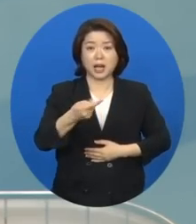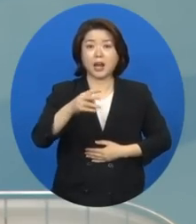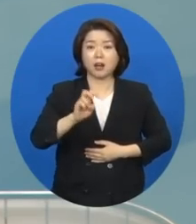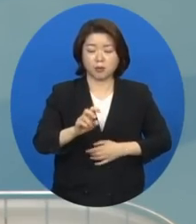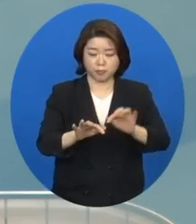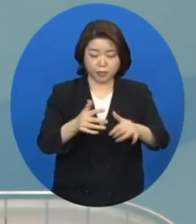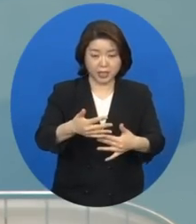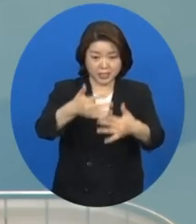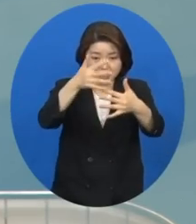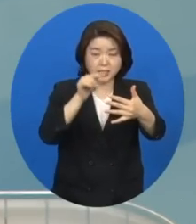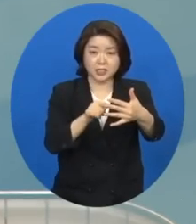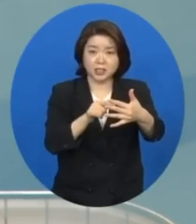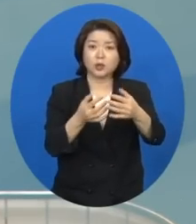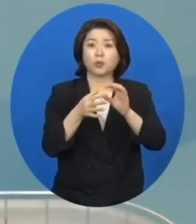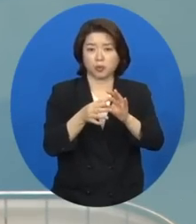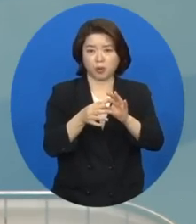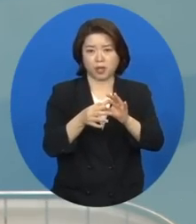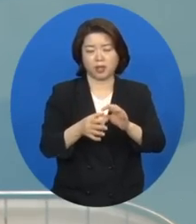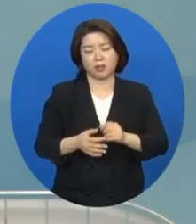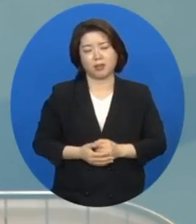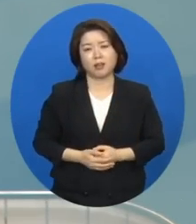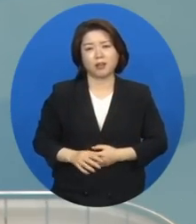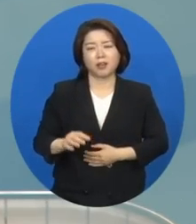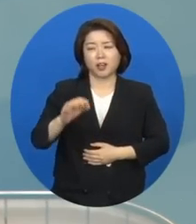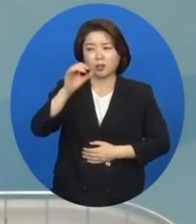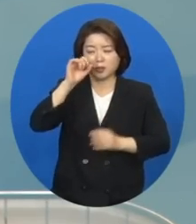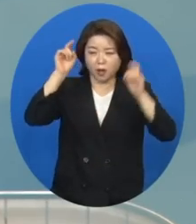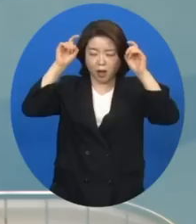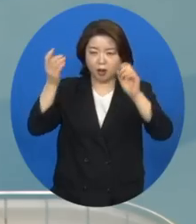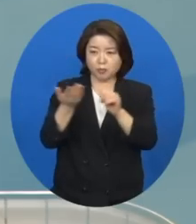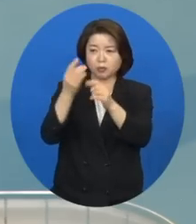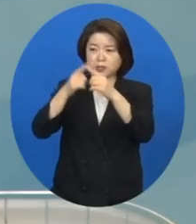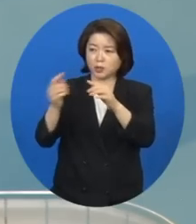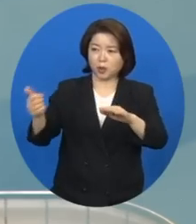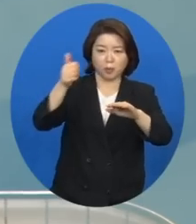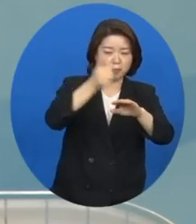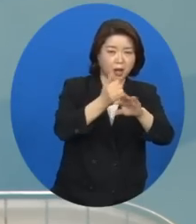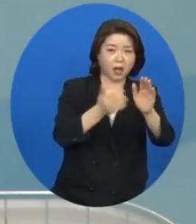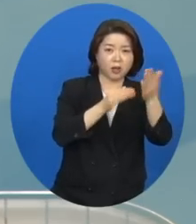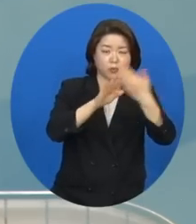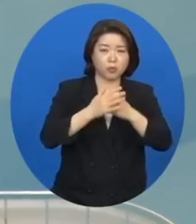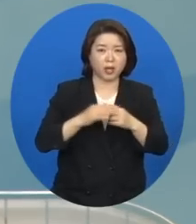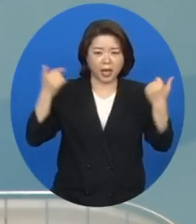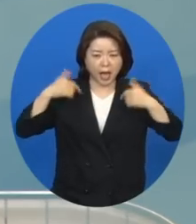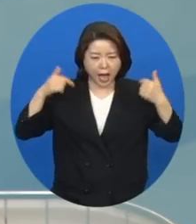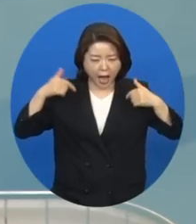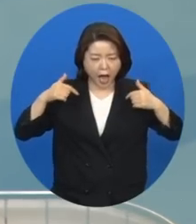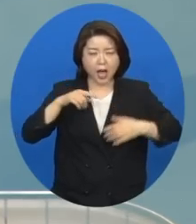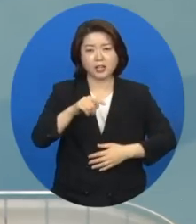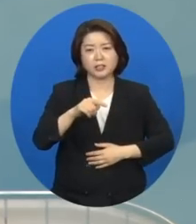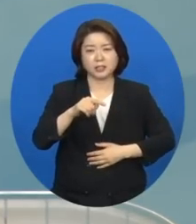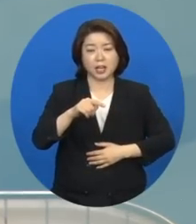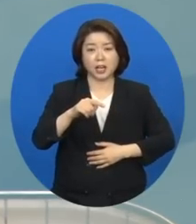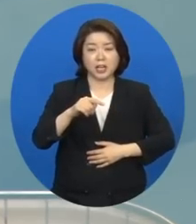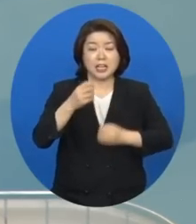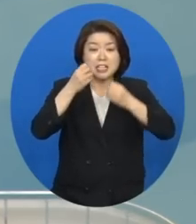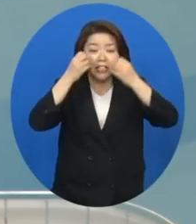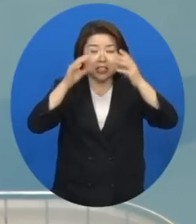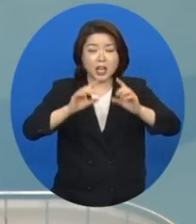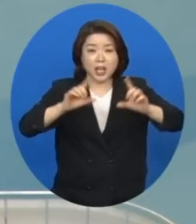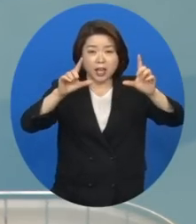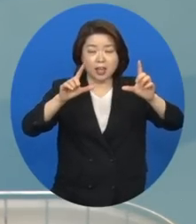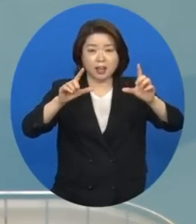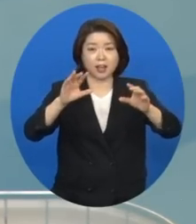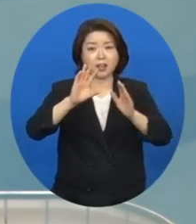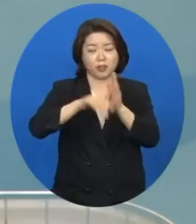통하여서도. 그래서 제가 선한목자교회 부임하고 매년 사역을 시작하면서 컴퓨터에 제 폴더를 만들거든요.